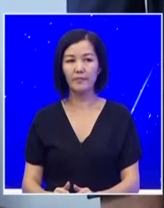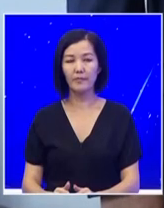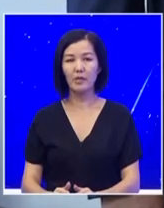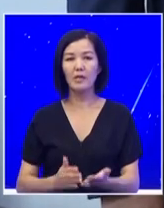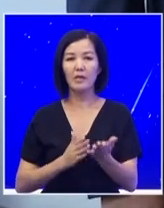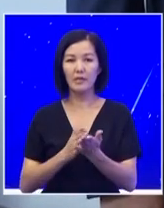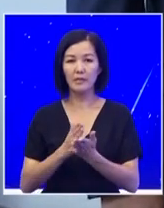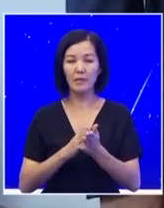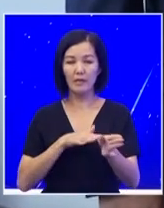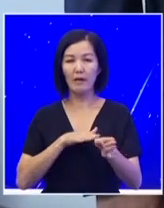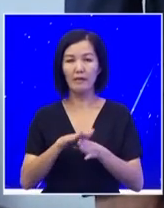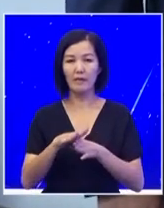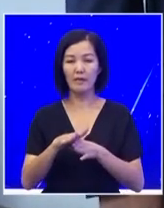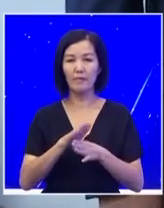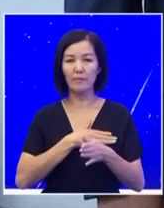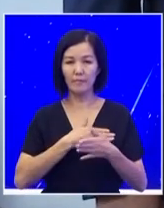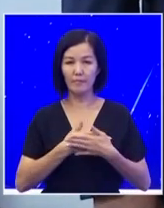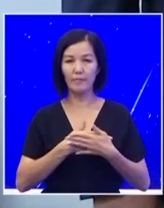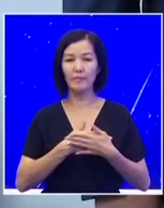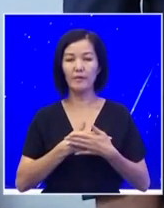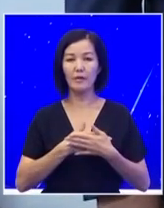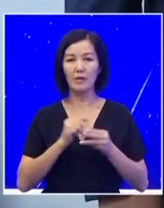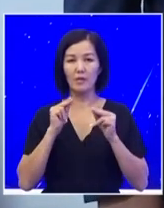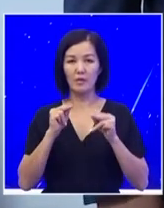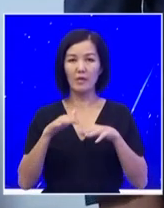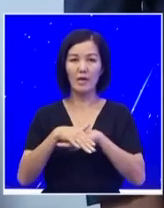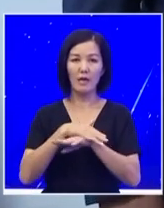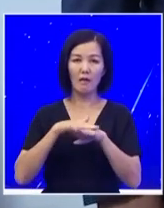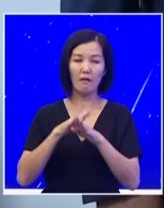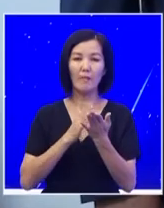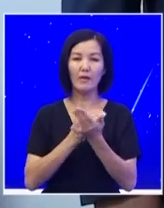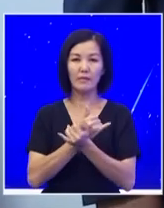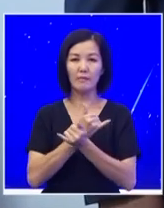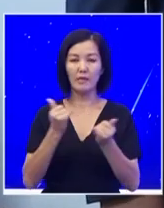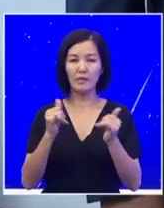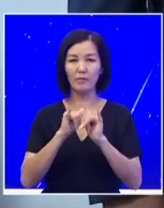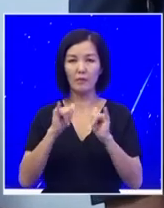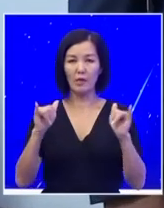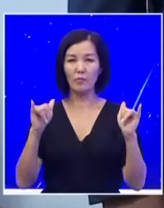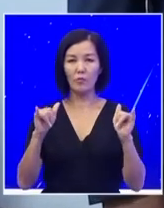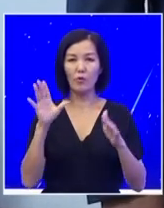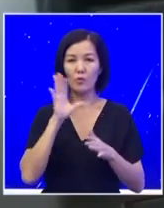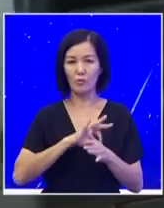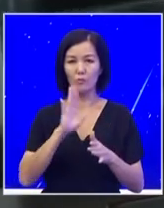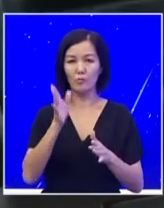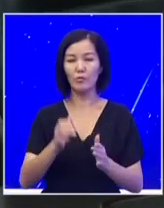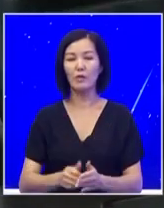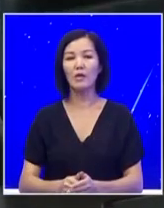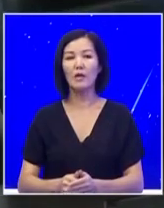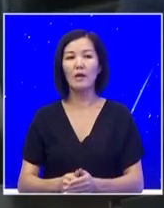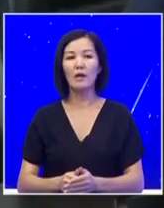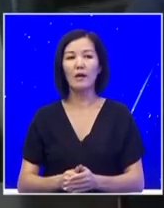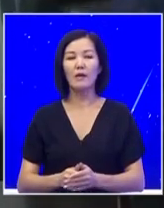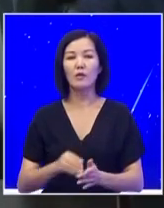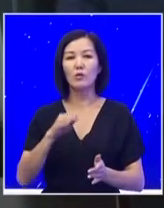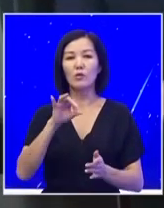атқарамыз. Бар күшімізді, бар сенімізді осы Талғар ауданы үшін бар күшімізді саламыз. Жиылған жұртта